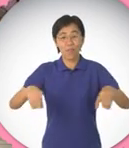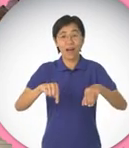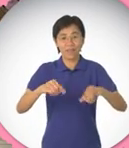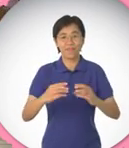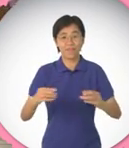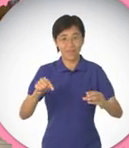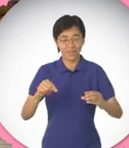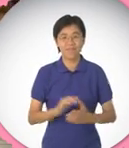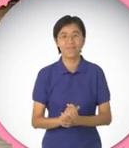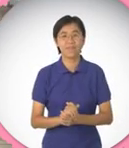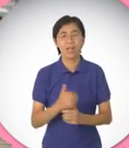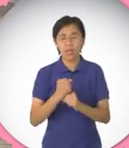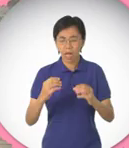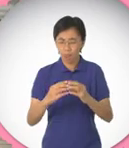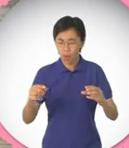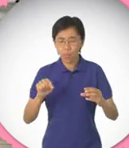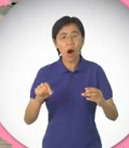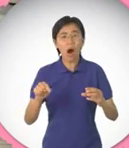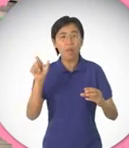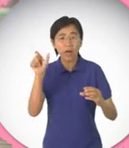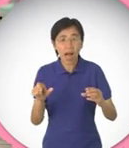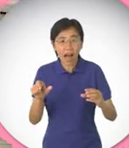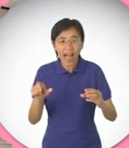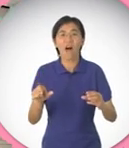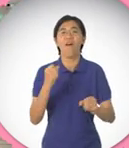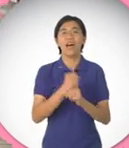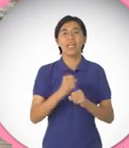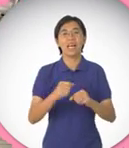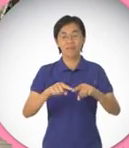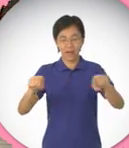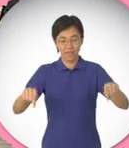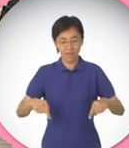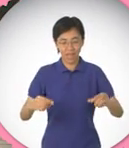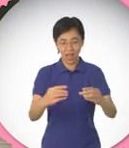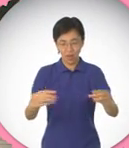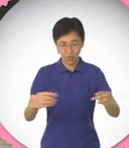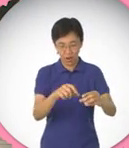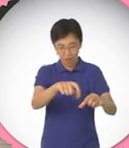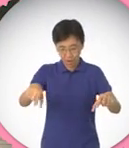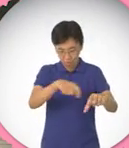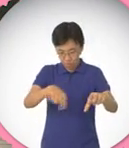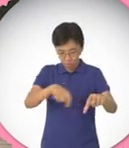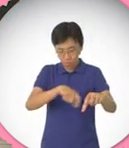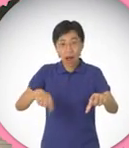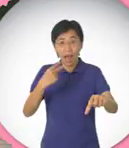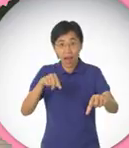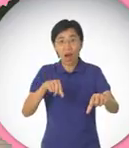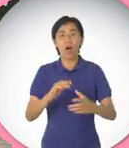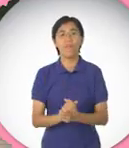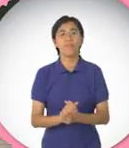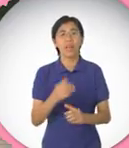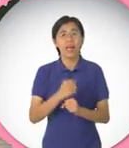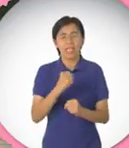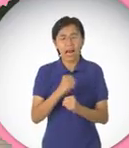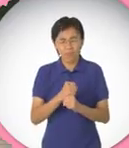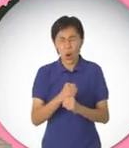จะเป็นรูปทรงยาวๆแบบนั้นไม่ได้เลยถ้าขาดอันนี้ ใช่ค่ะ พิมพ์ใช่ไหมครับจานนี้พิมพ์ยาวมากเลย คือเราจะไม่ต้องทำยาวขนาดนี้ก็